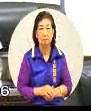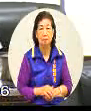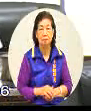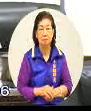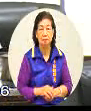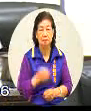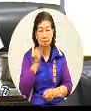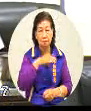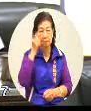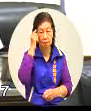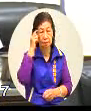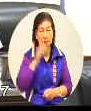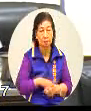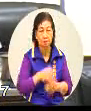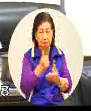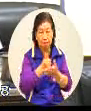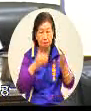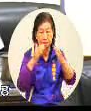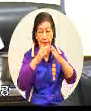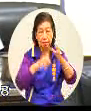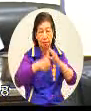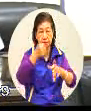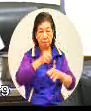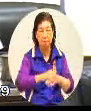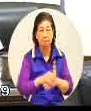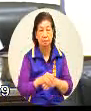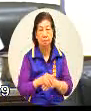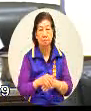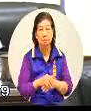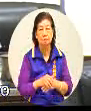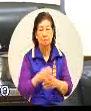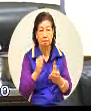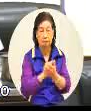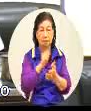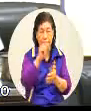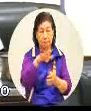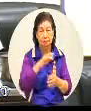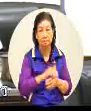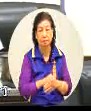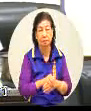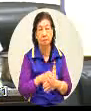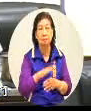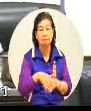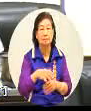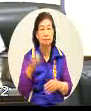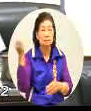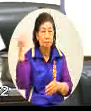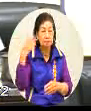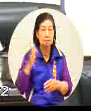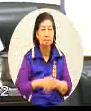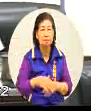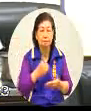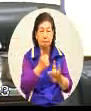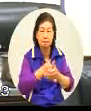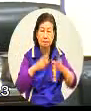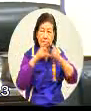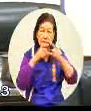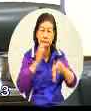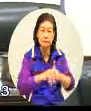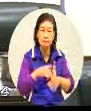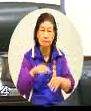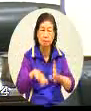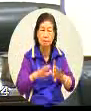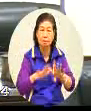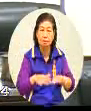哦，歹势，因咧请市长吼、哦，本身都甲你报告安尼吼，你都有听到啊？请你答复一下，讲是毋是爱甲停